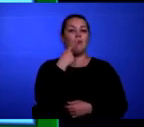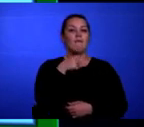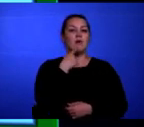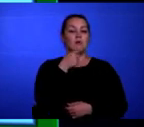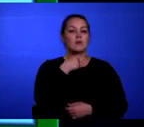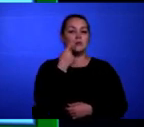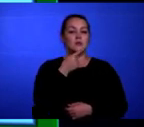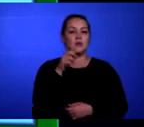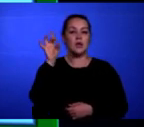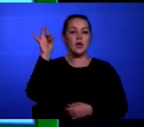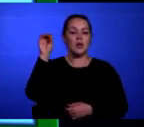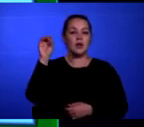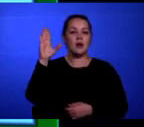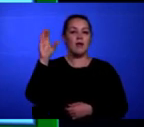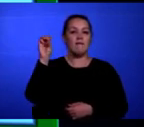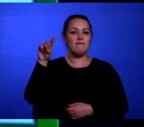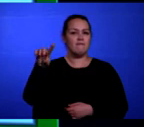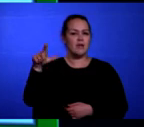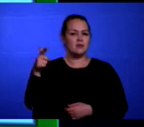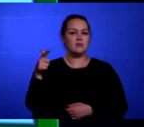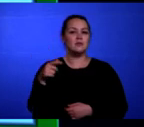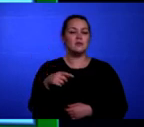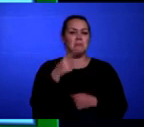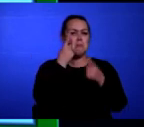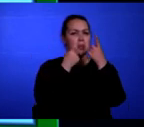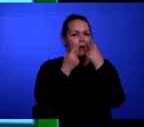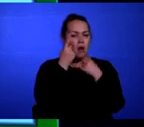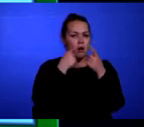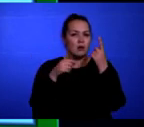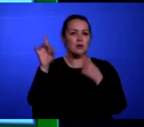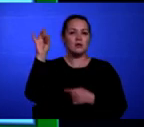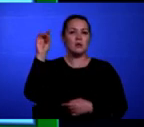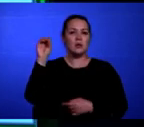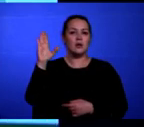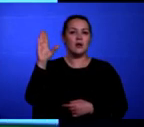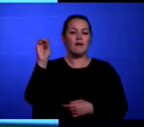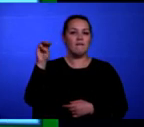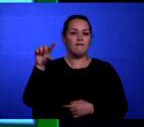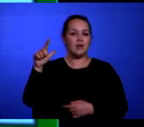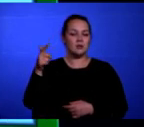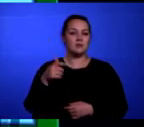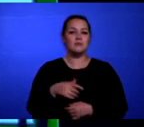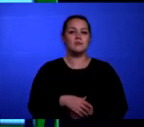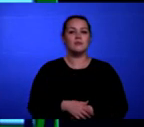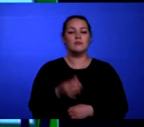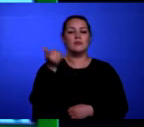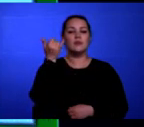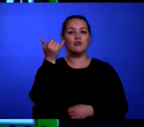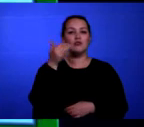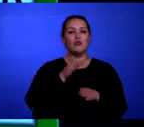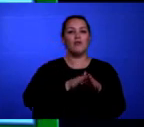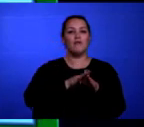реветь плакать реветь а сейчас мы